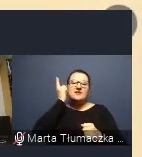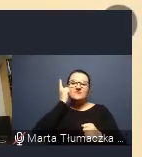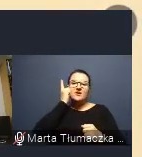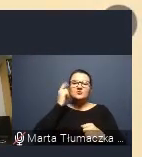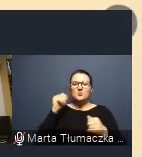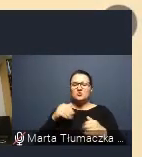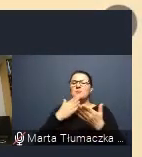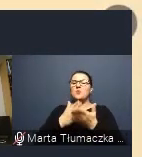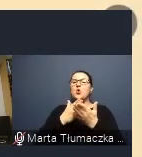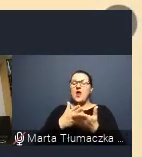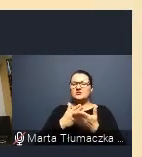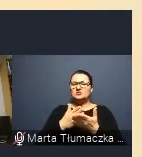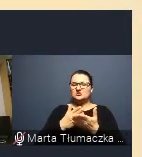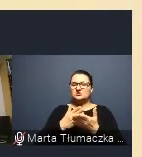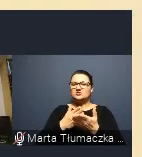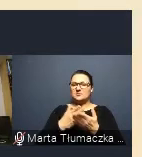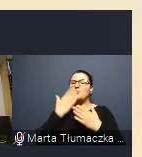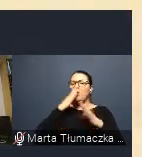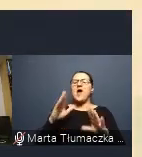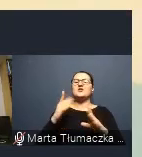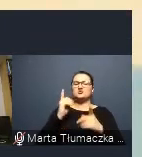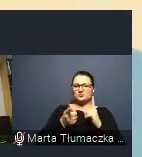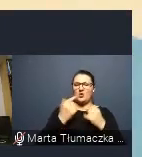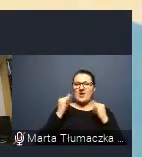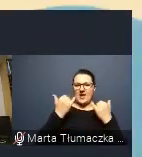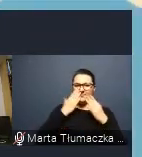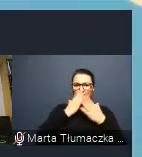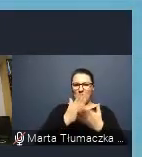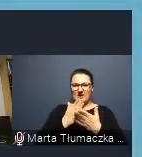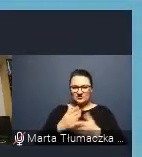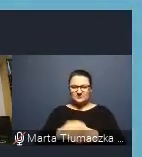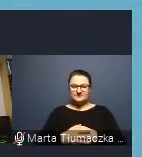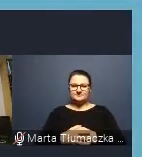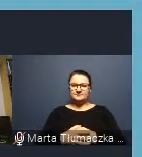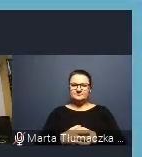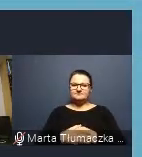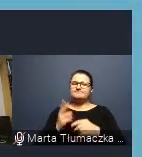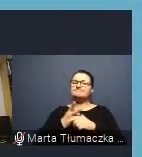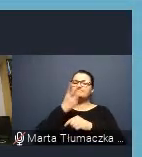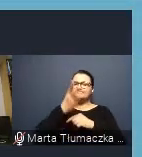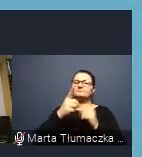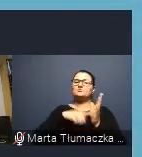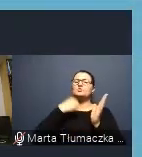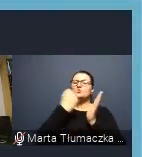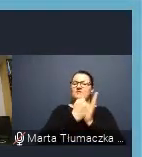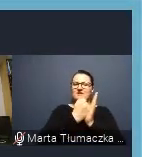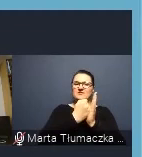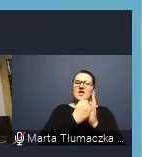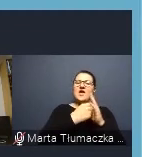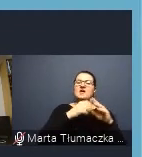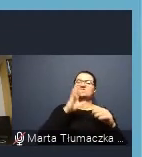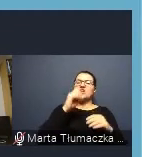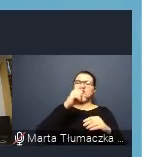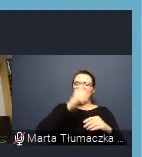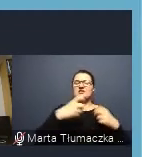poradzić szybciutko, tylko pokażę, jak można właśnie sobie z tym poradzić. Wchodzimy w ustawienia, sieć i internet, tutaj